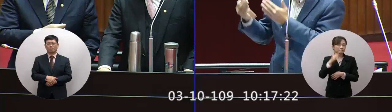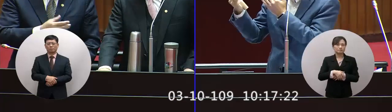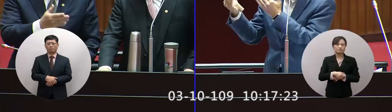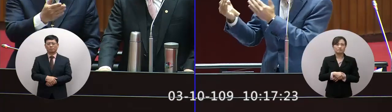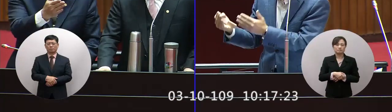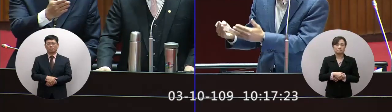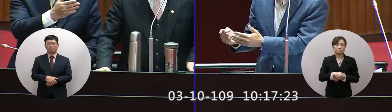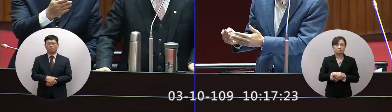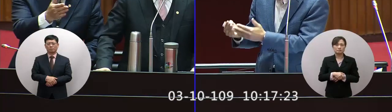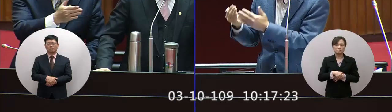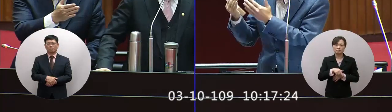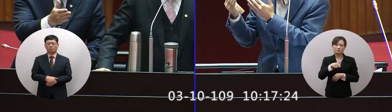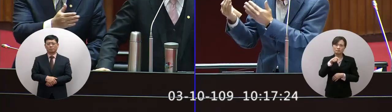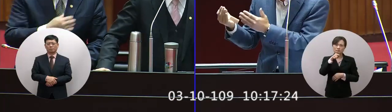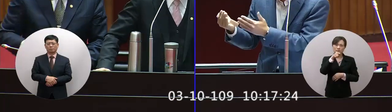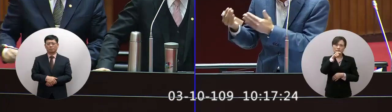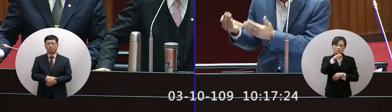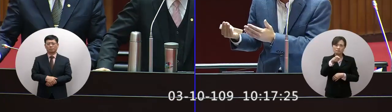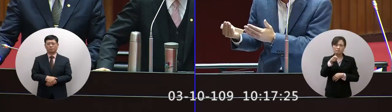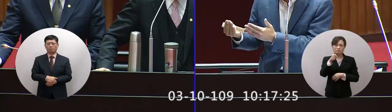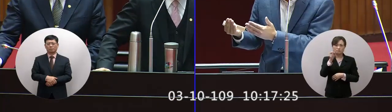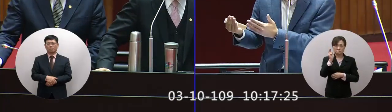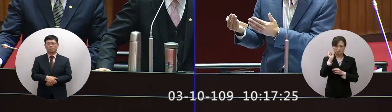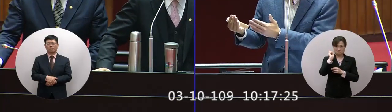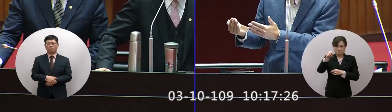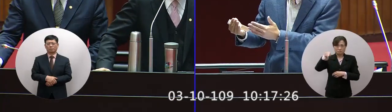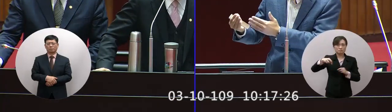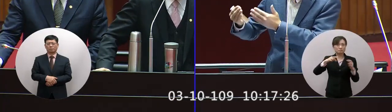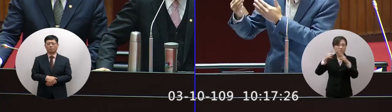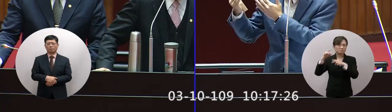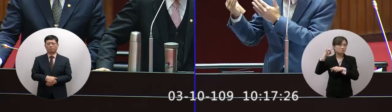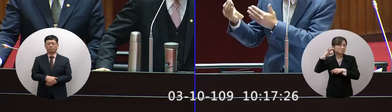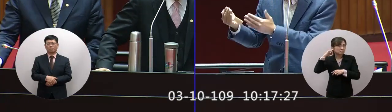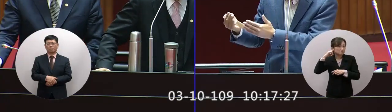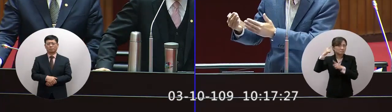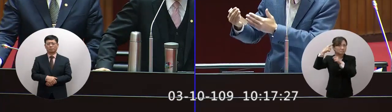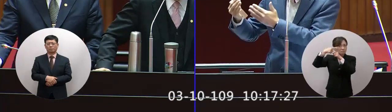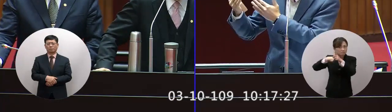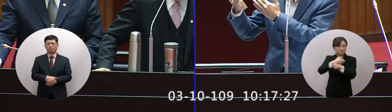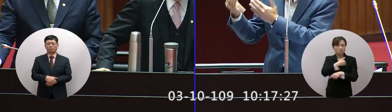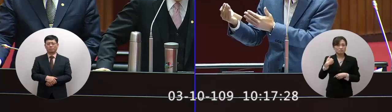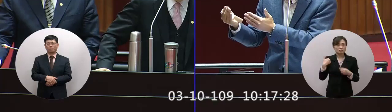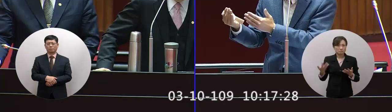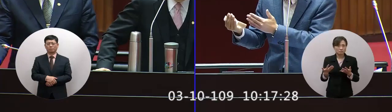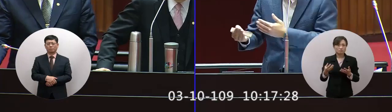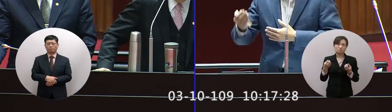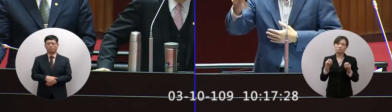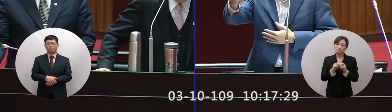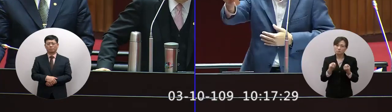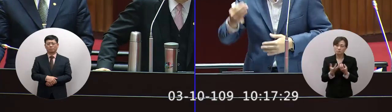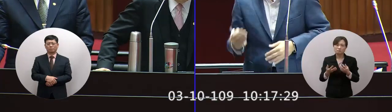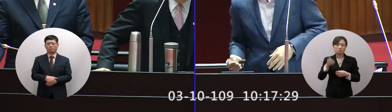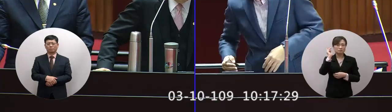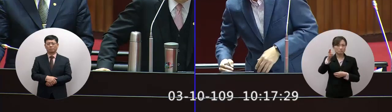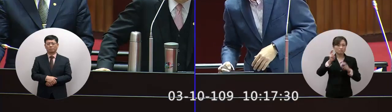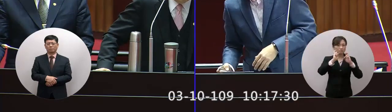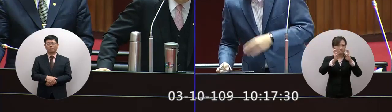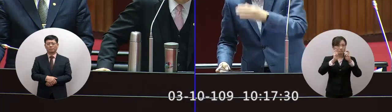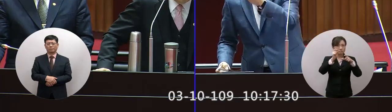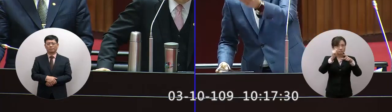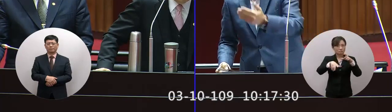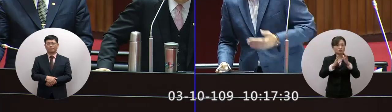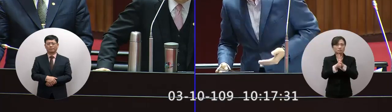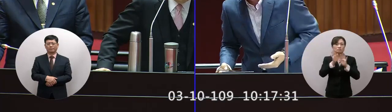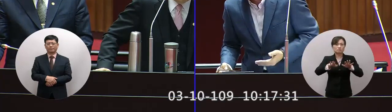那你到底怎么样可以要求它来改善噪音呢？怎么样才能够要求捷运公司，或者现在在铁道